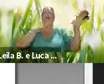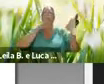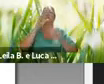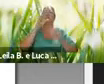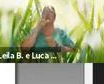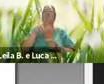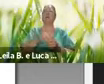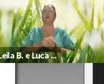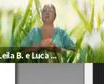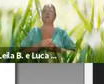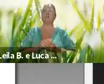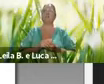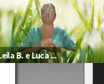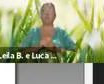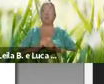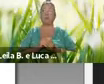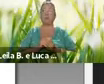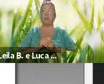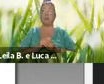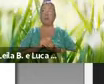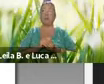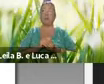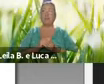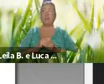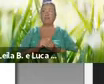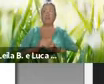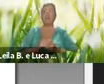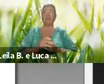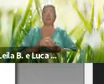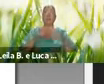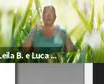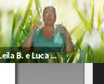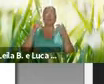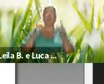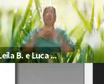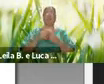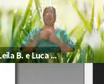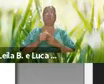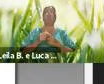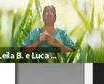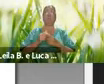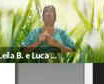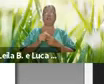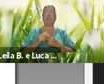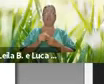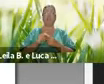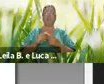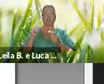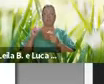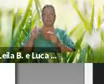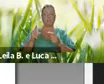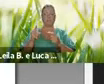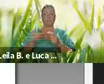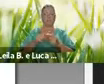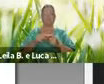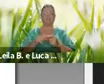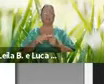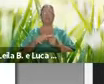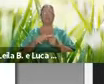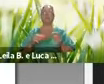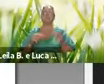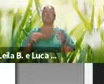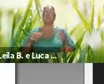diramavano attraverso la bocca sotto forma di parole. Vuol dire, quello che lui stava percependo da Clementino, Raul